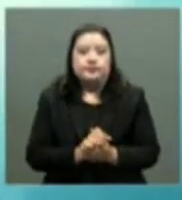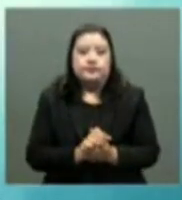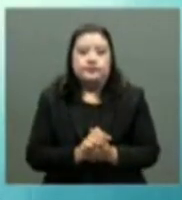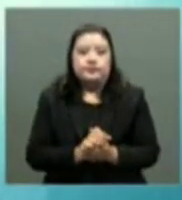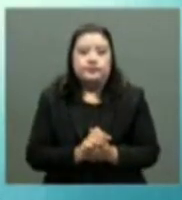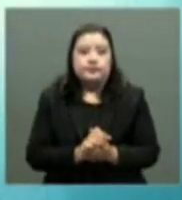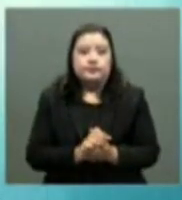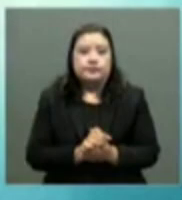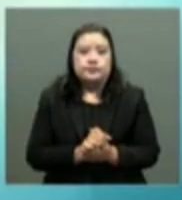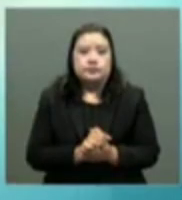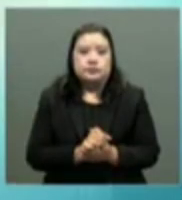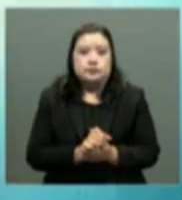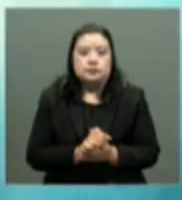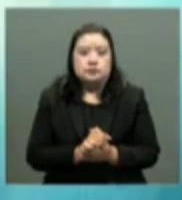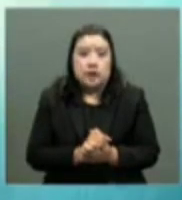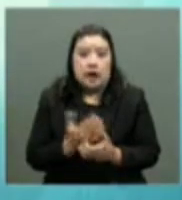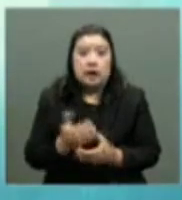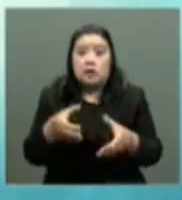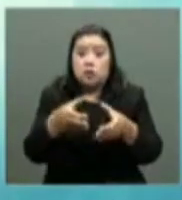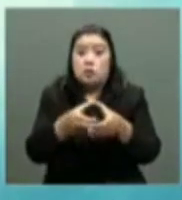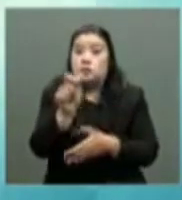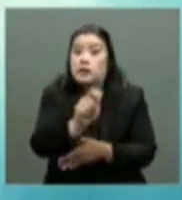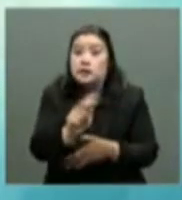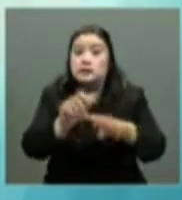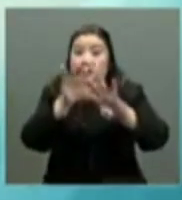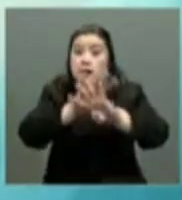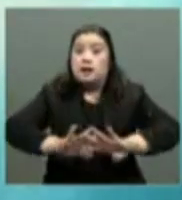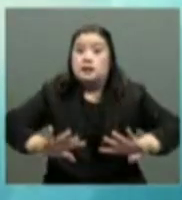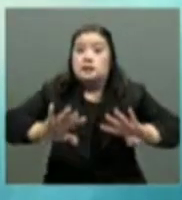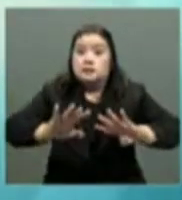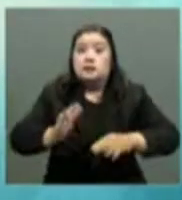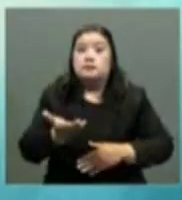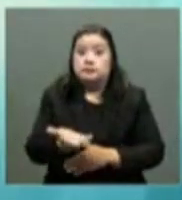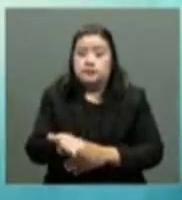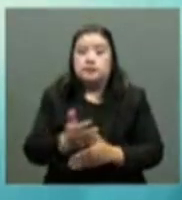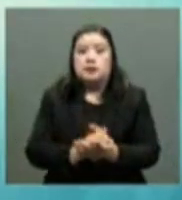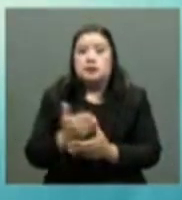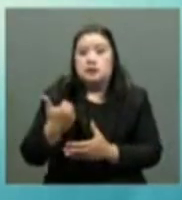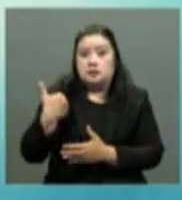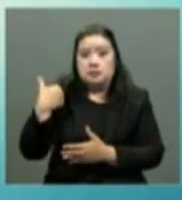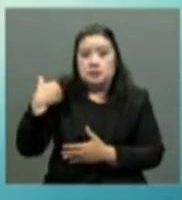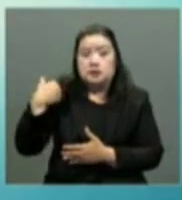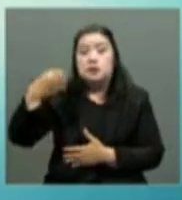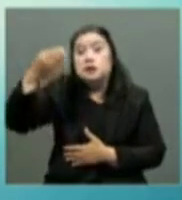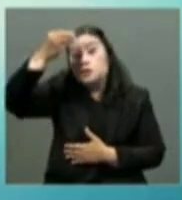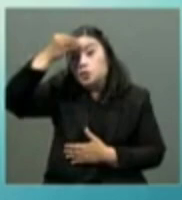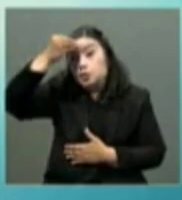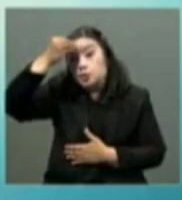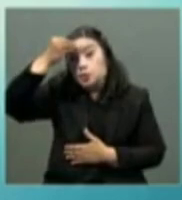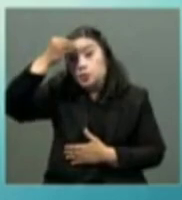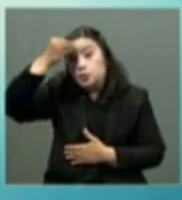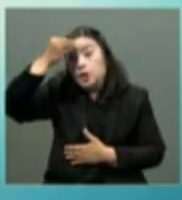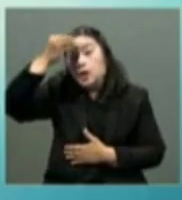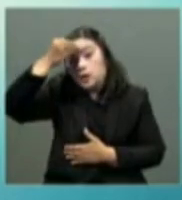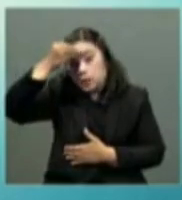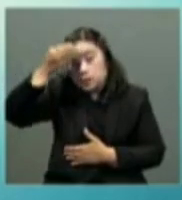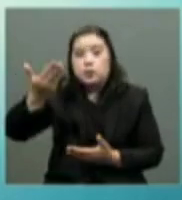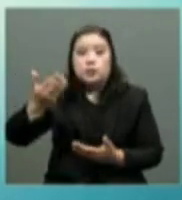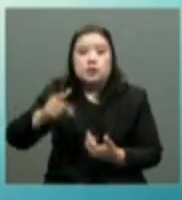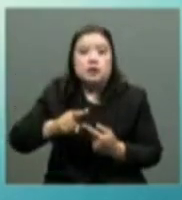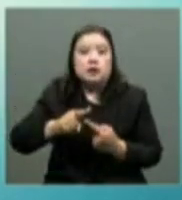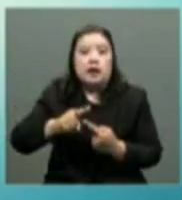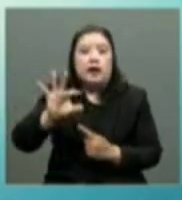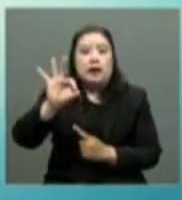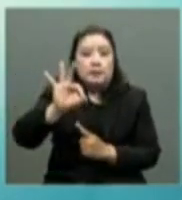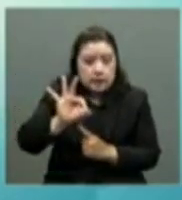ฝั่งทางอาเซียนหรือเอเชียของเราก็คือทางญี่ปุ่นนะครับญี่ปุ่นปากีส